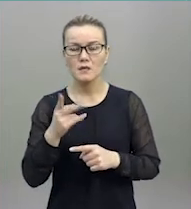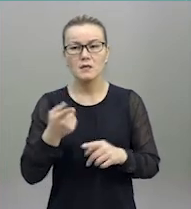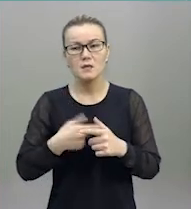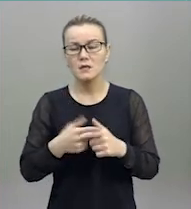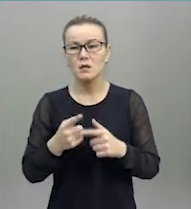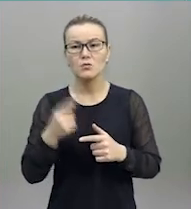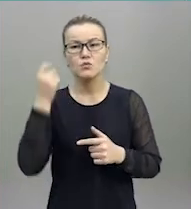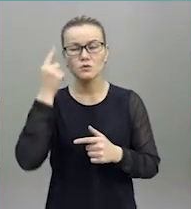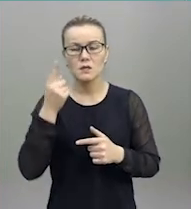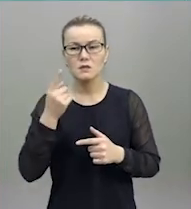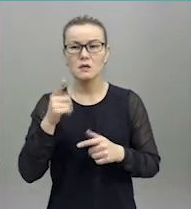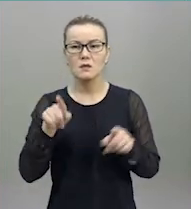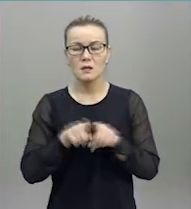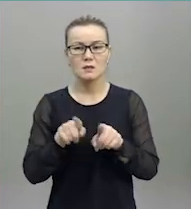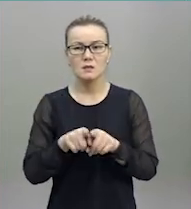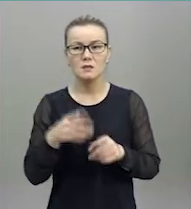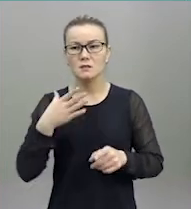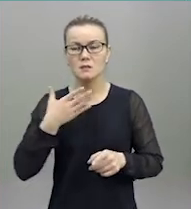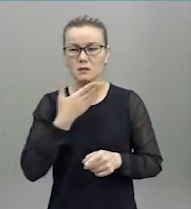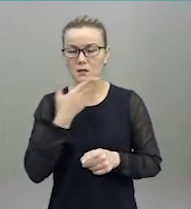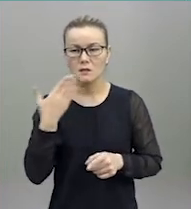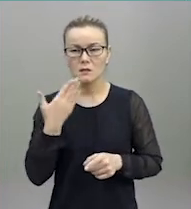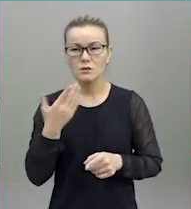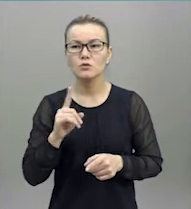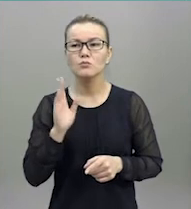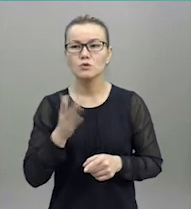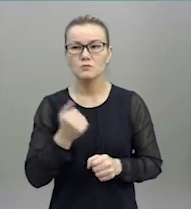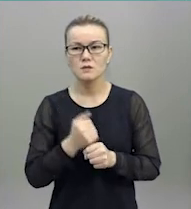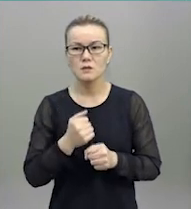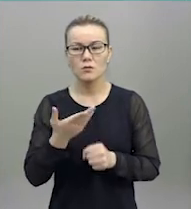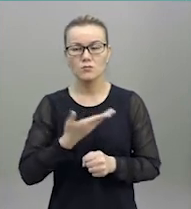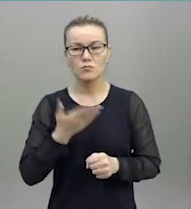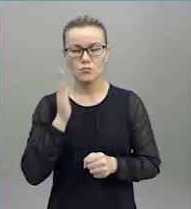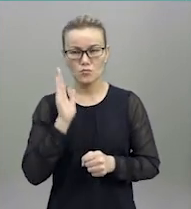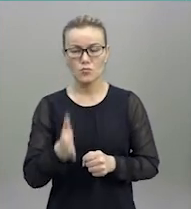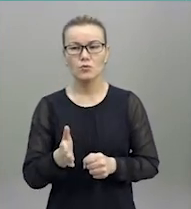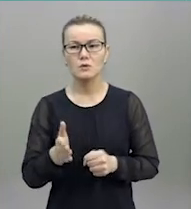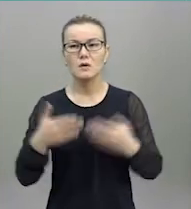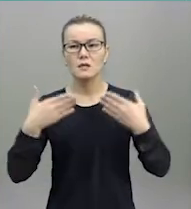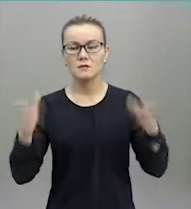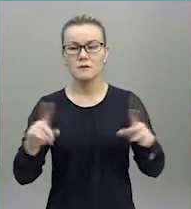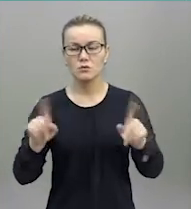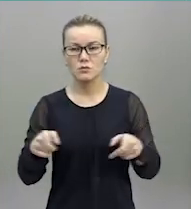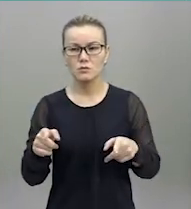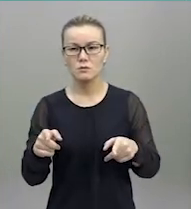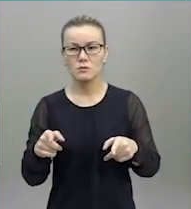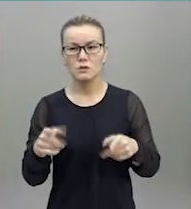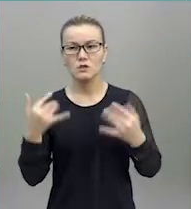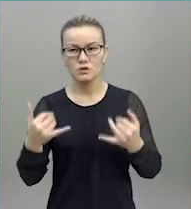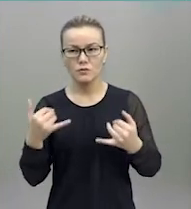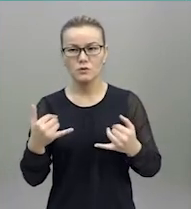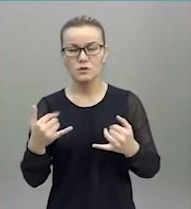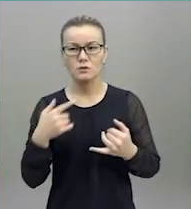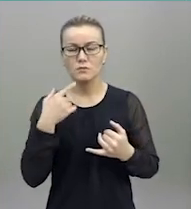нет что мы будем делать мы будем раскрывать скобки то есть говоря нашим сегодняшним